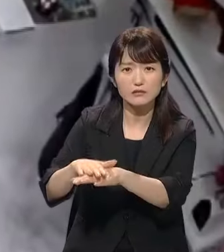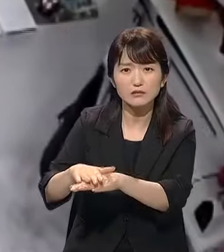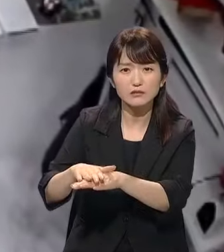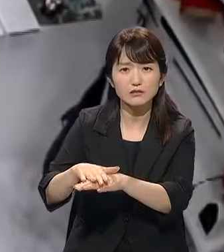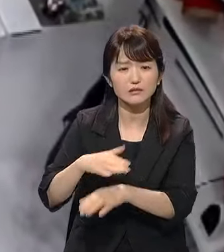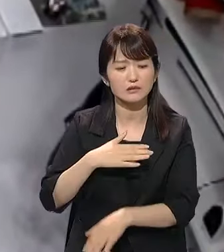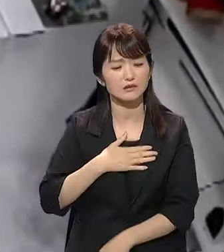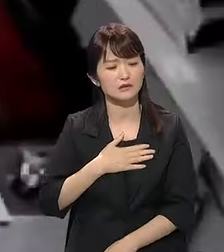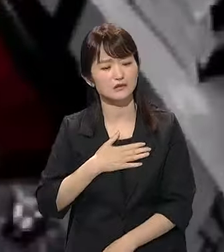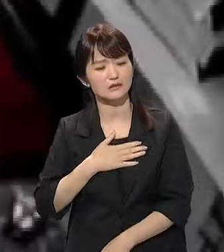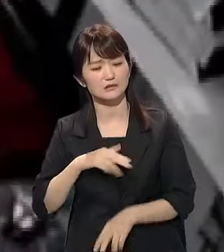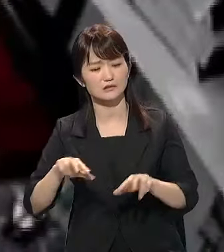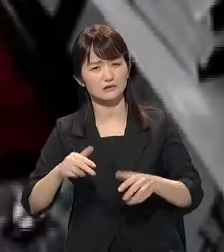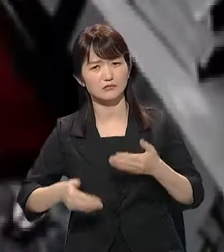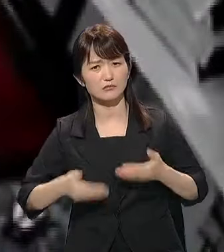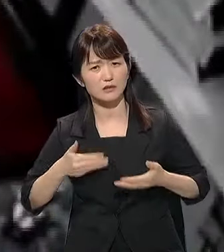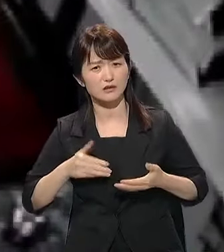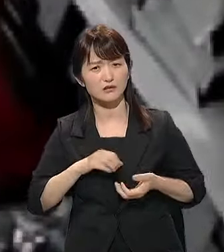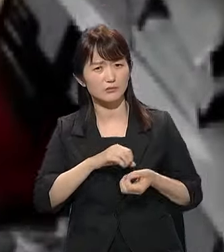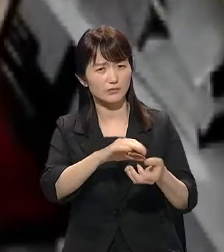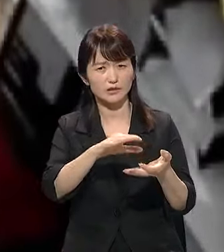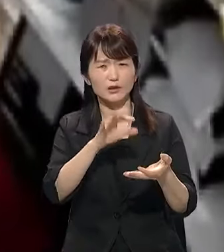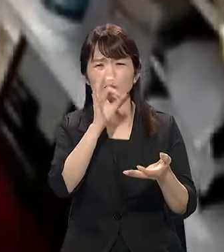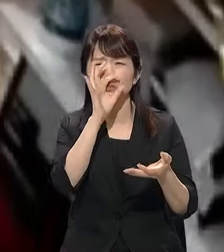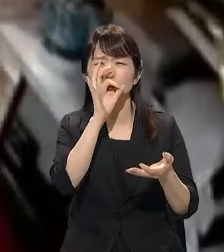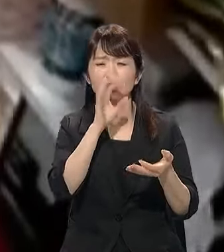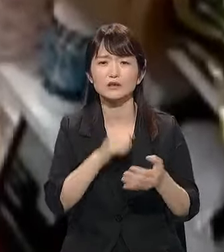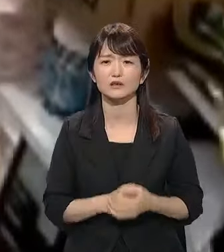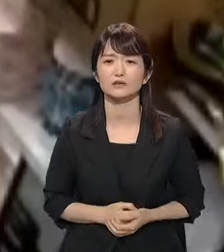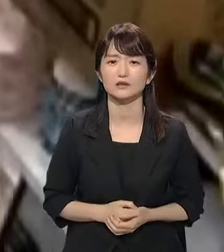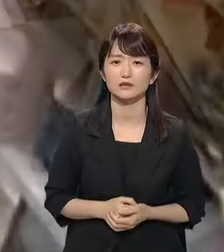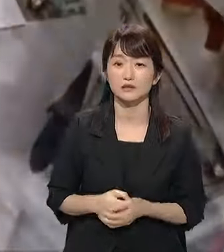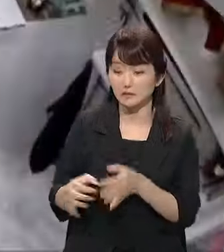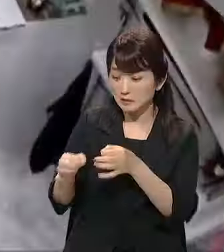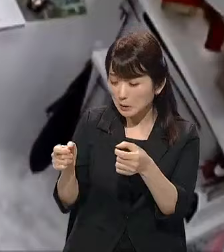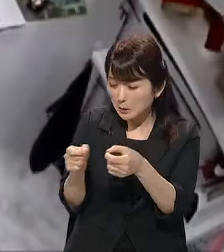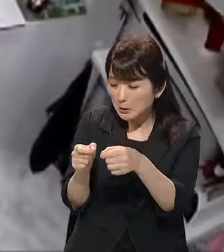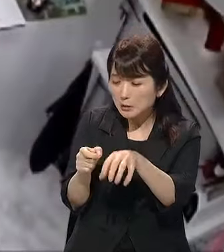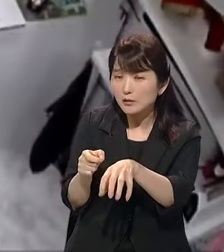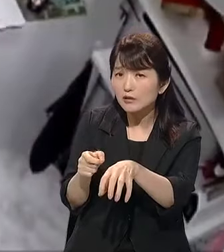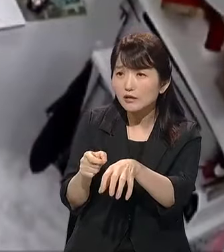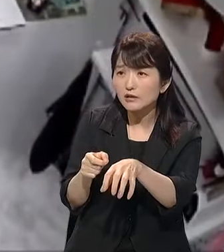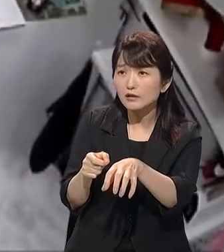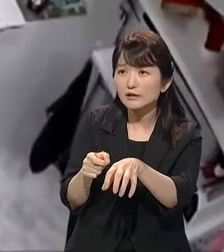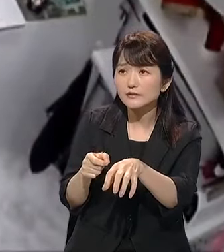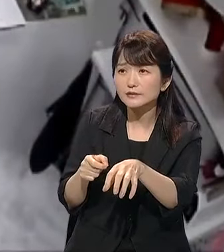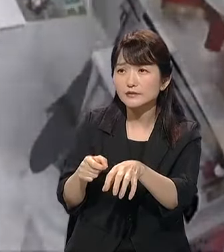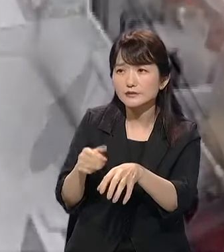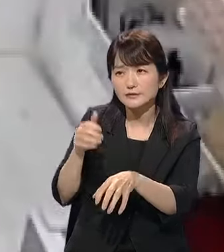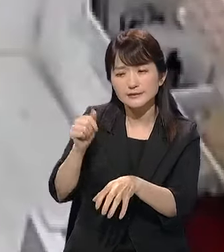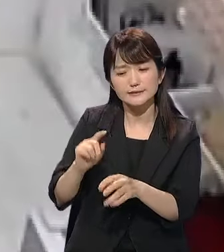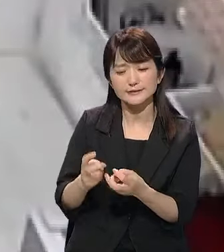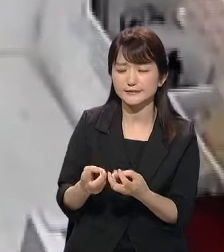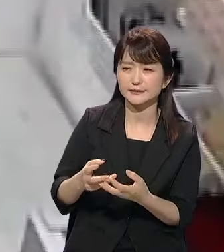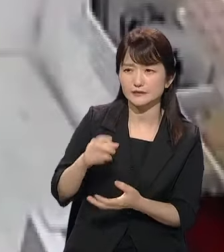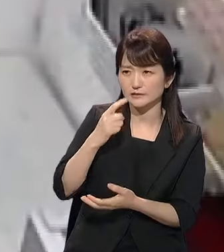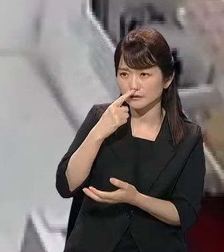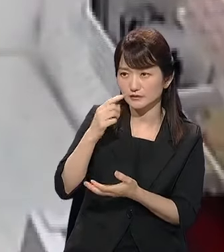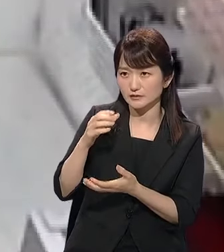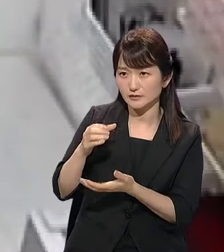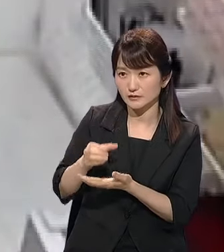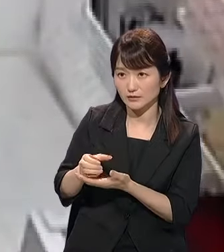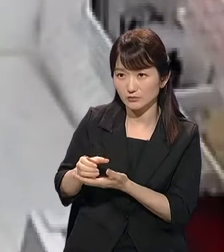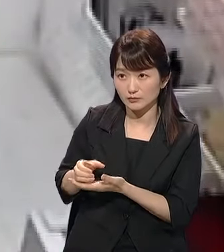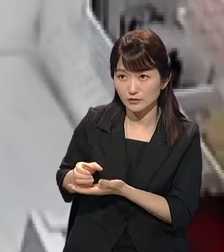저희가 좀 바빠서 배달해 드릴 수는 없어요 어 가게 바로 앞이아요 자 마약한 사장님 지금 커피 들고 배달 갔다가